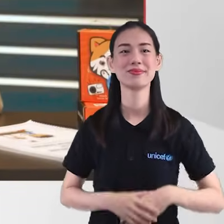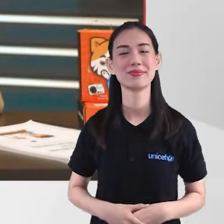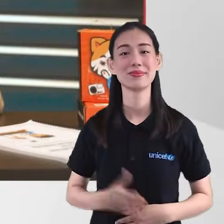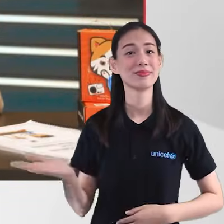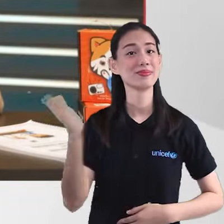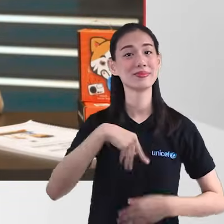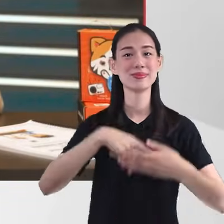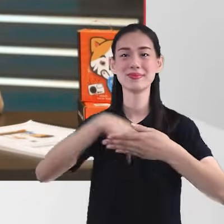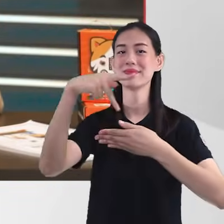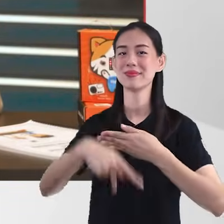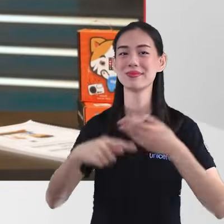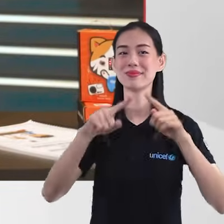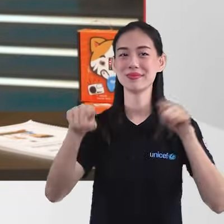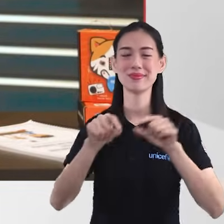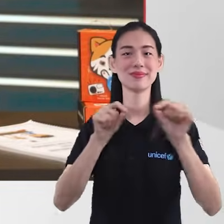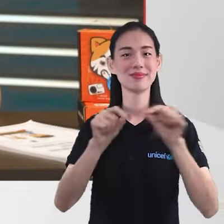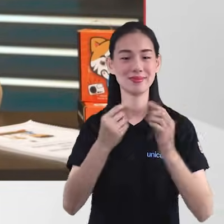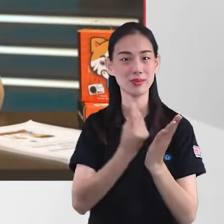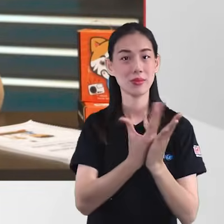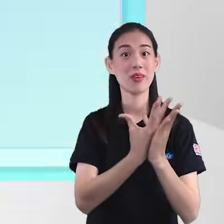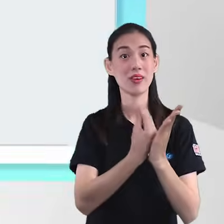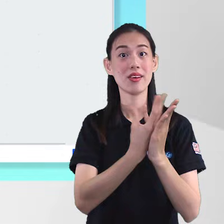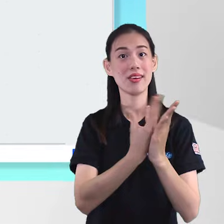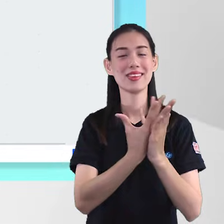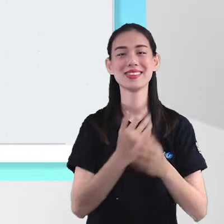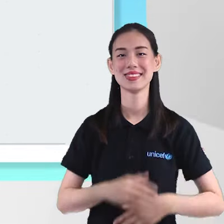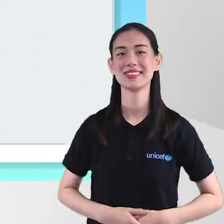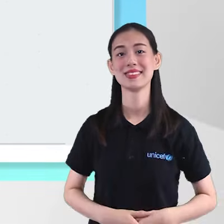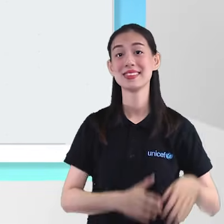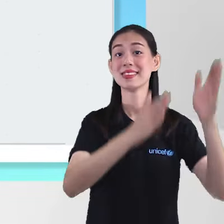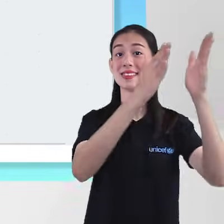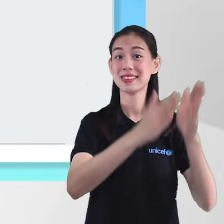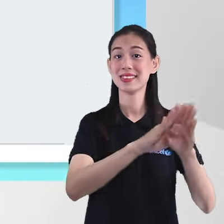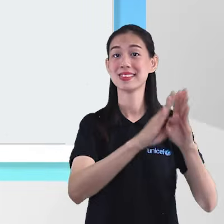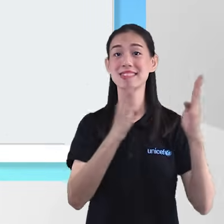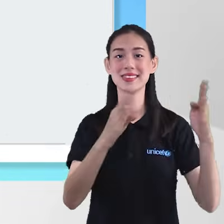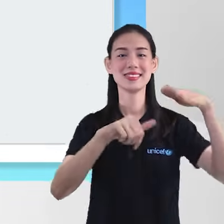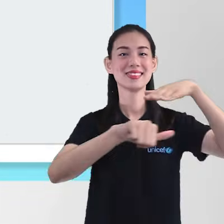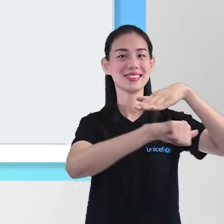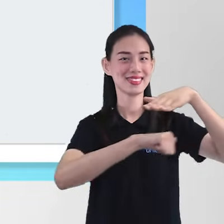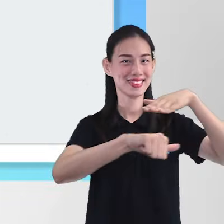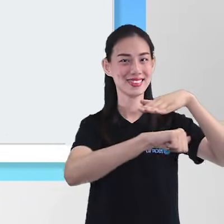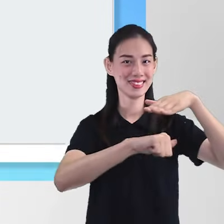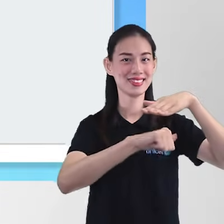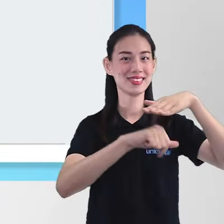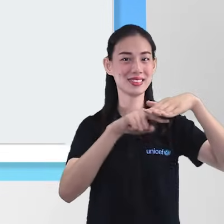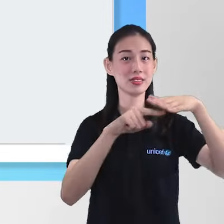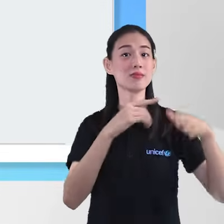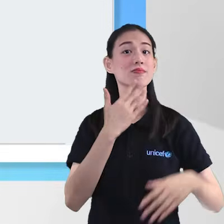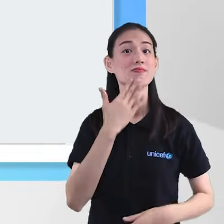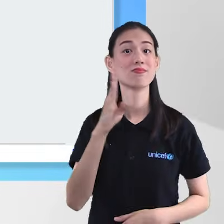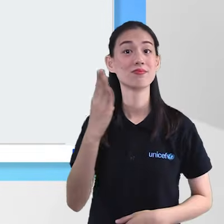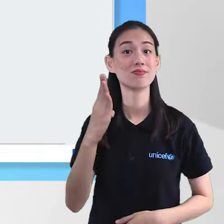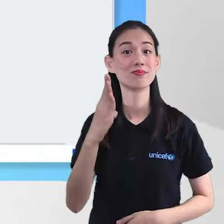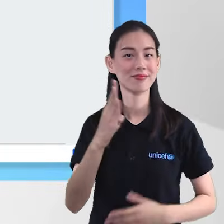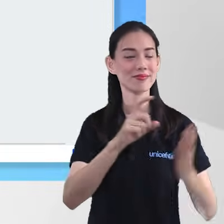cuba program Microbit untuk paparkan mesej pada LED yang ada pada papan Microbit ini. Pertama, pergi ke laci blok basic, tekan dan tarik